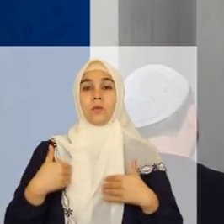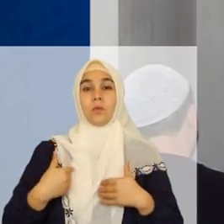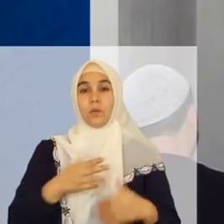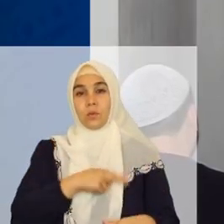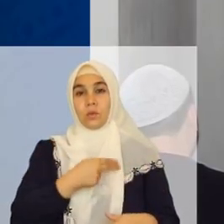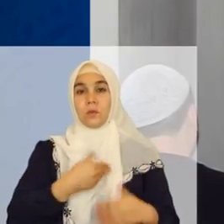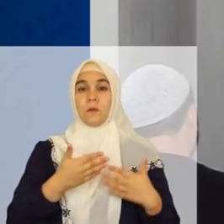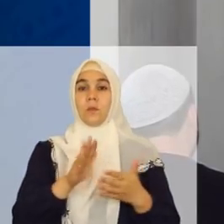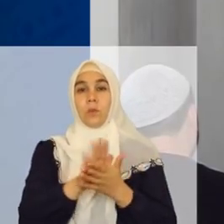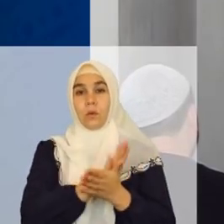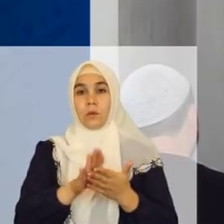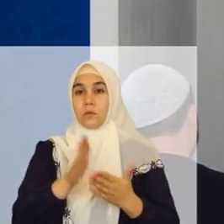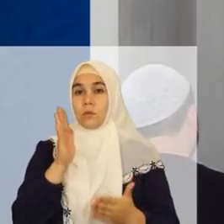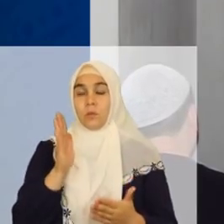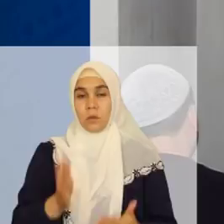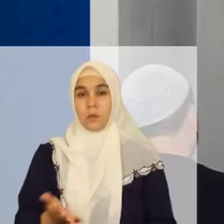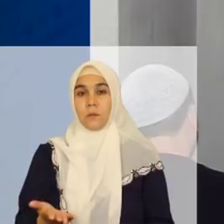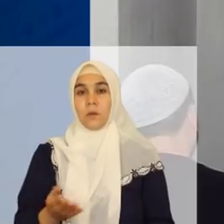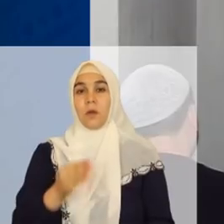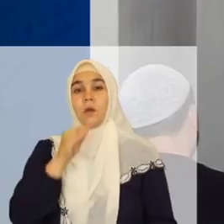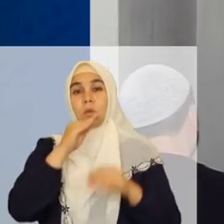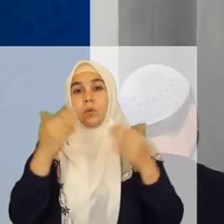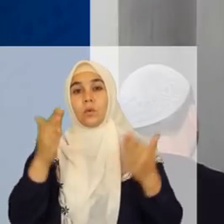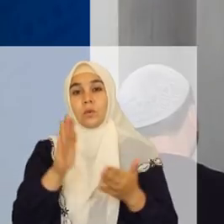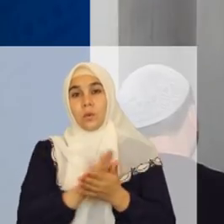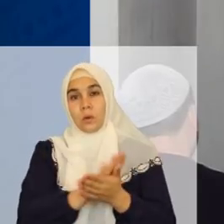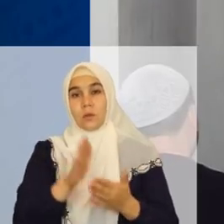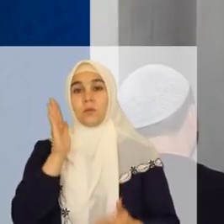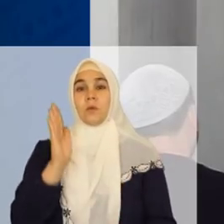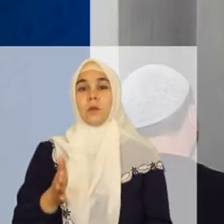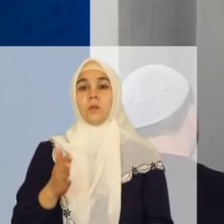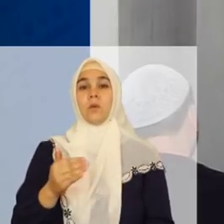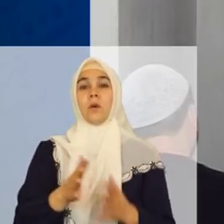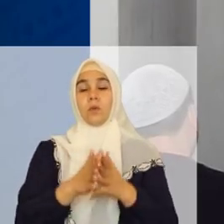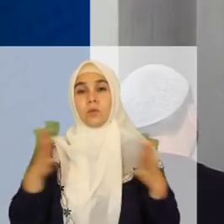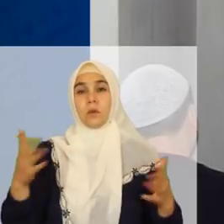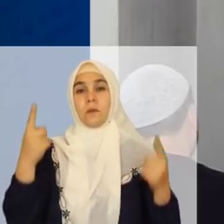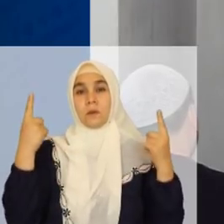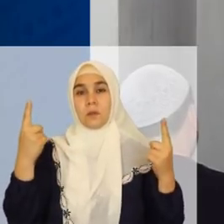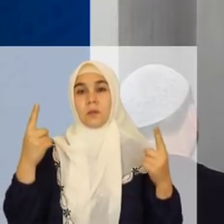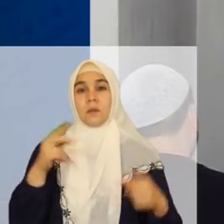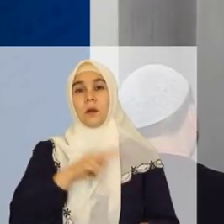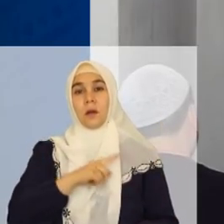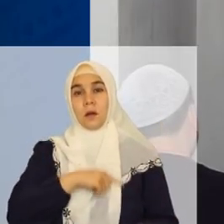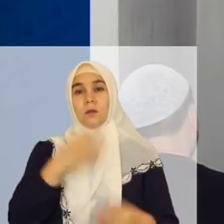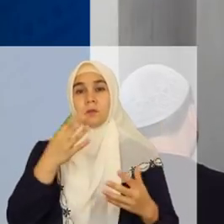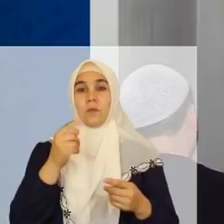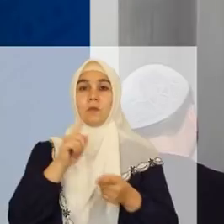qalbni poklanishi bo'ladimi? Ruhni tozalanishi bo'ladimi? Bundan ko'ra yuksakroq axloq